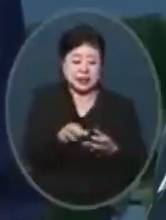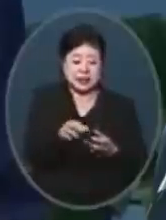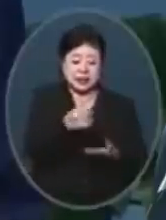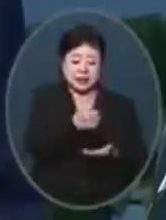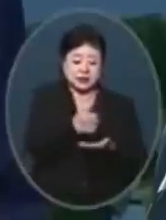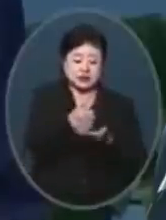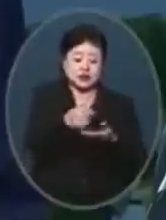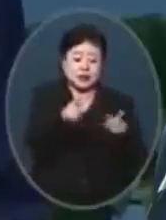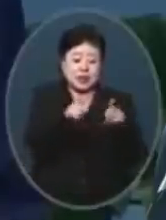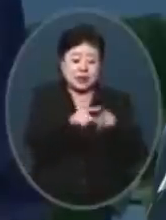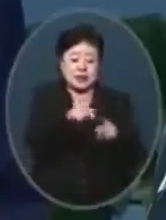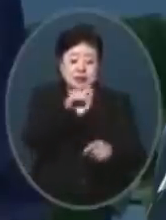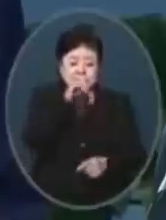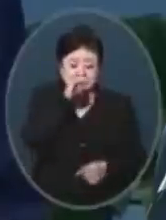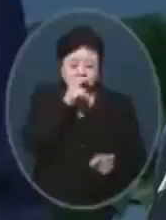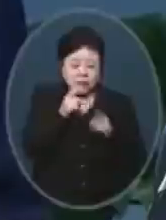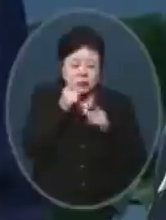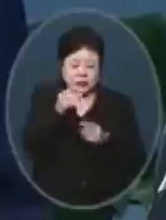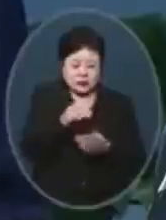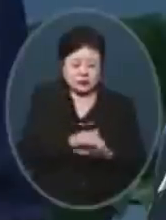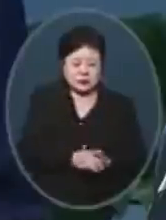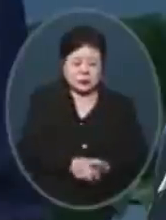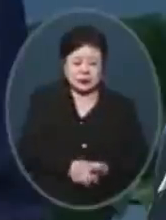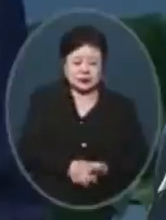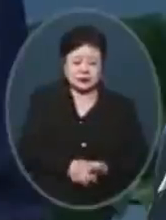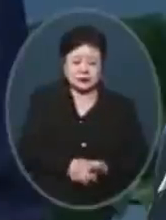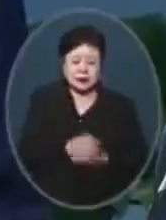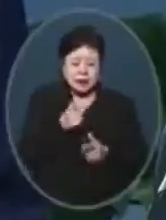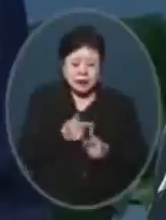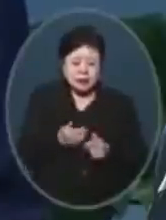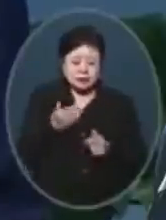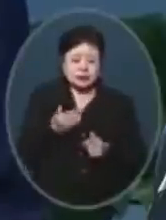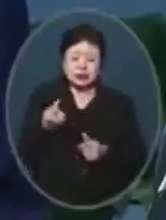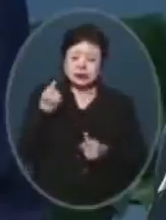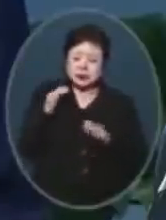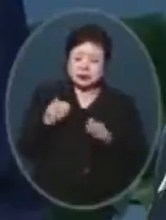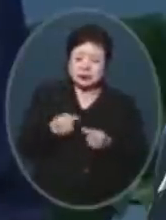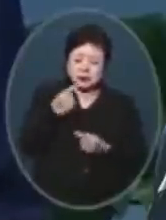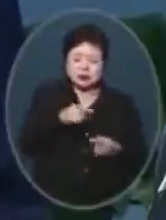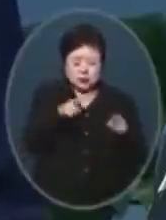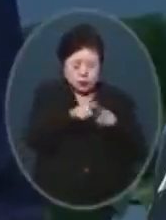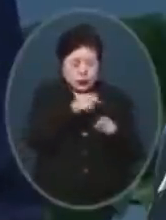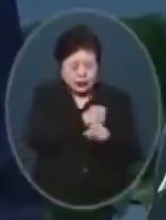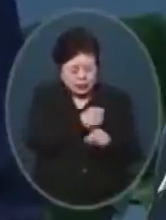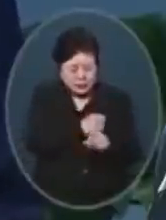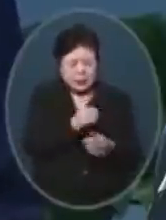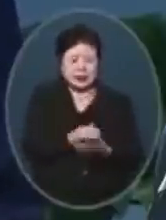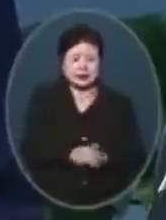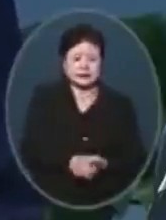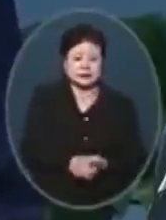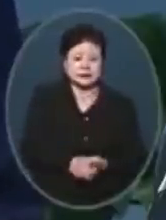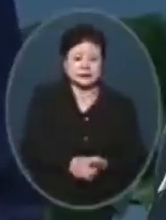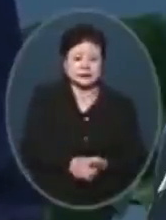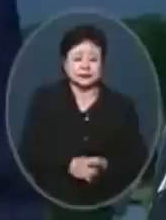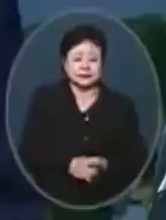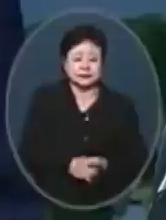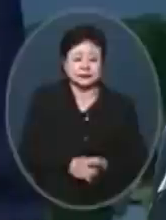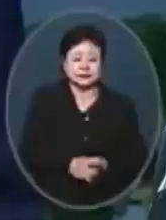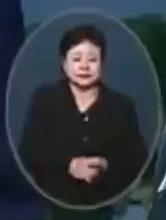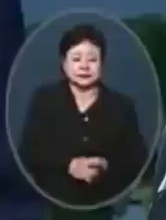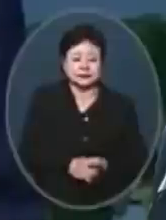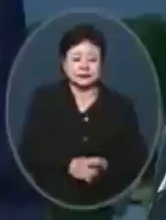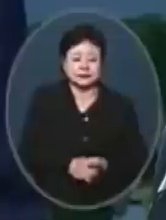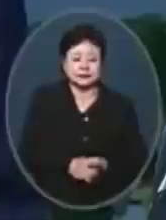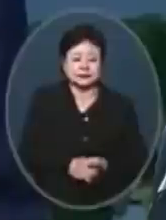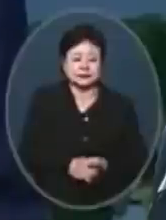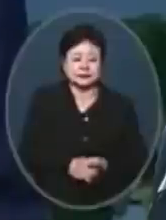모인 것이든 나도 너희 가운데 있겠다고 말씀하시고 예수 그리스도는 어제나 오늘이나 영원토록 동일하다고 말씀하시겠습니다.